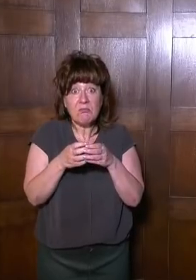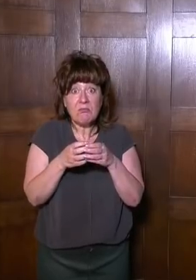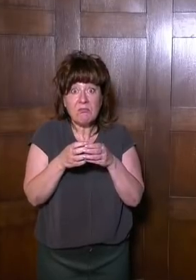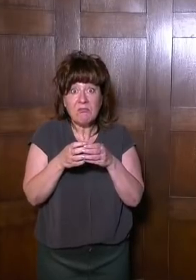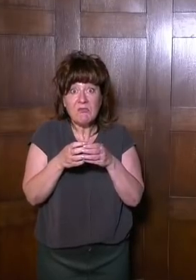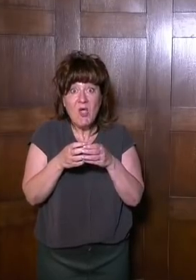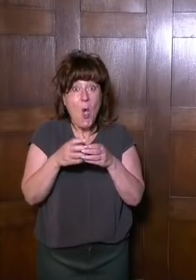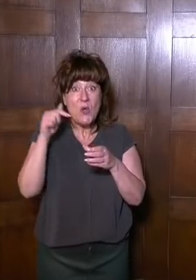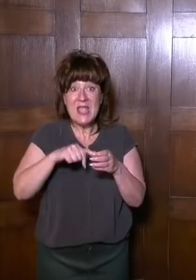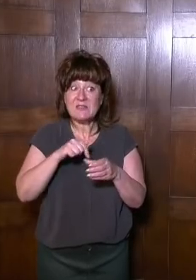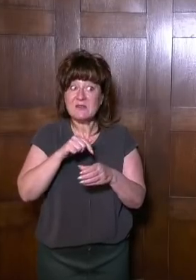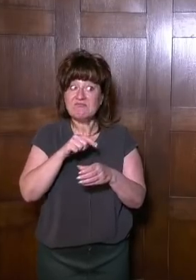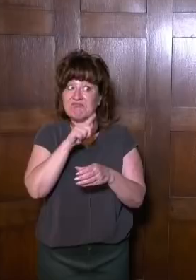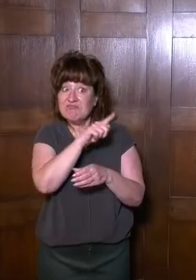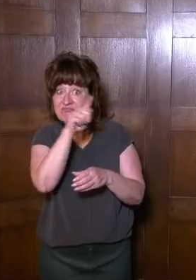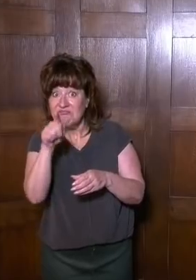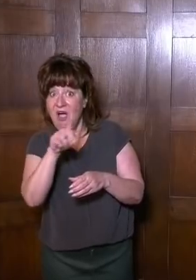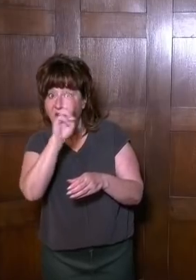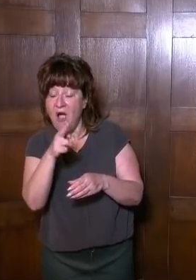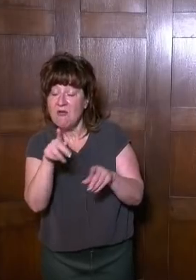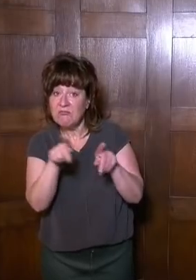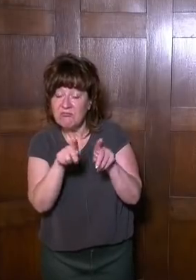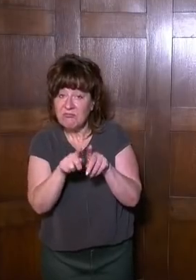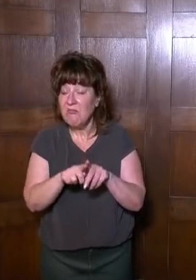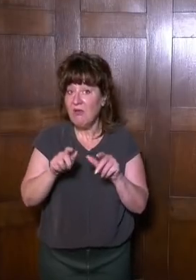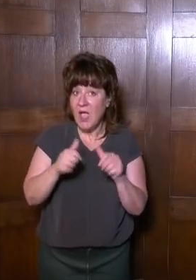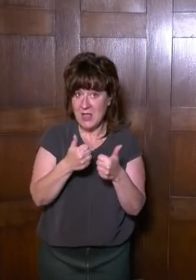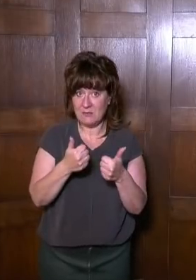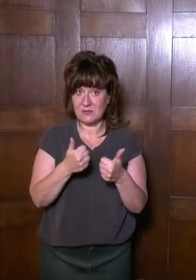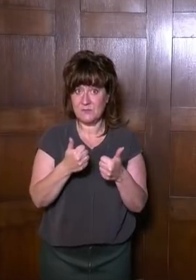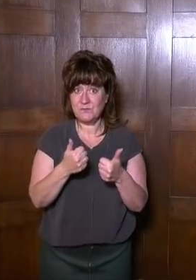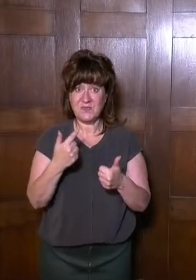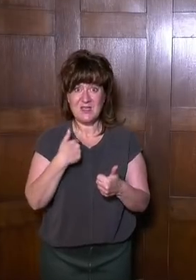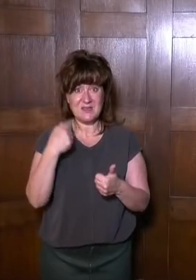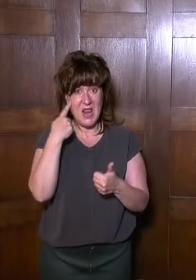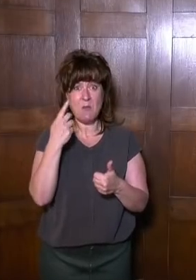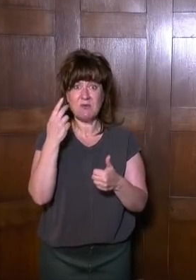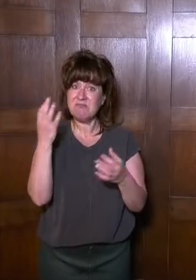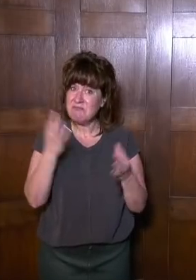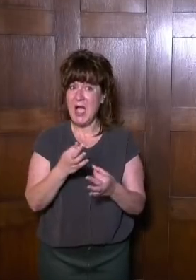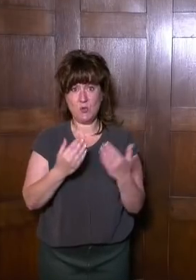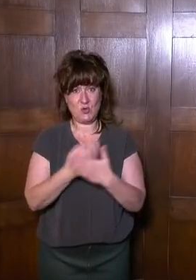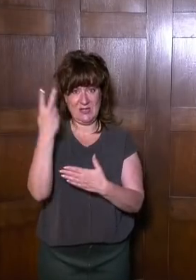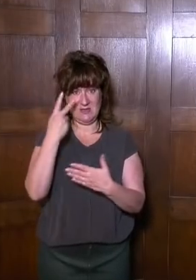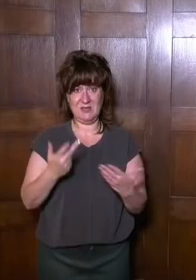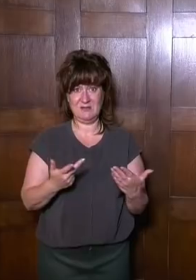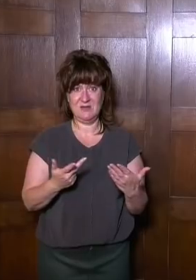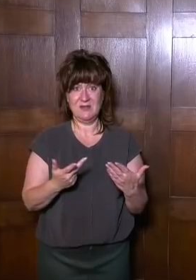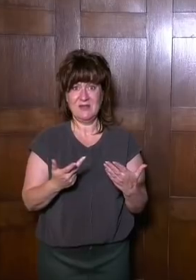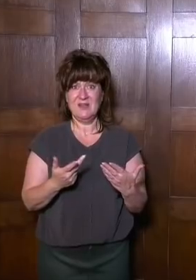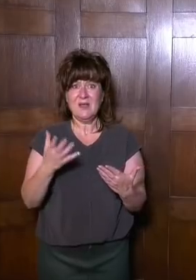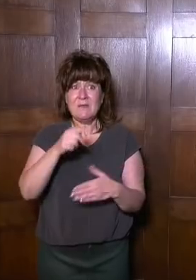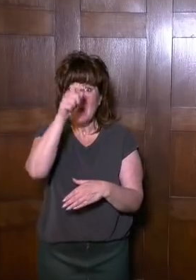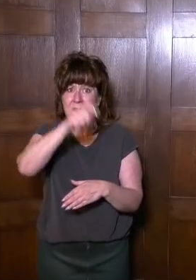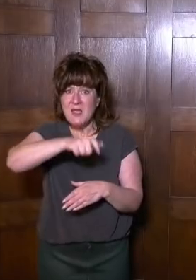habe jetzt mehrere gesprochen, die Ähnliches erlebt haben. Und ich glaube, wir müssen uns da was einfallen lassen, weil das macht ungemein viel mit den